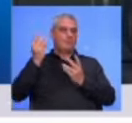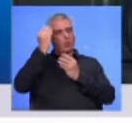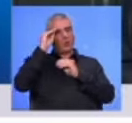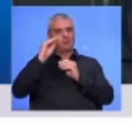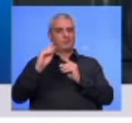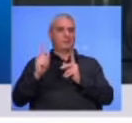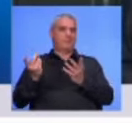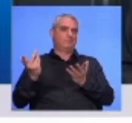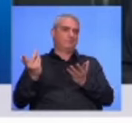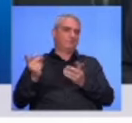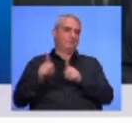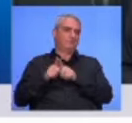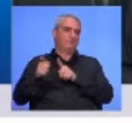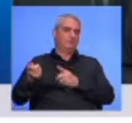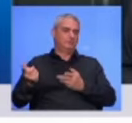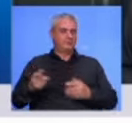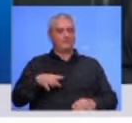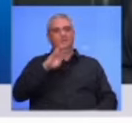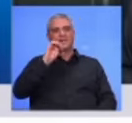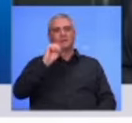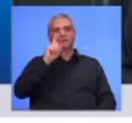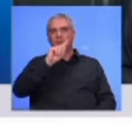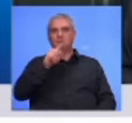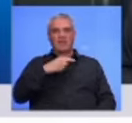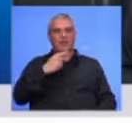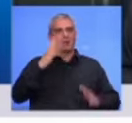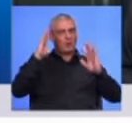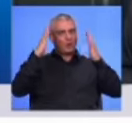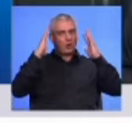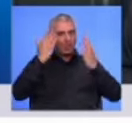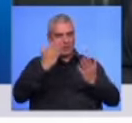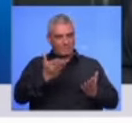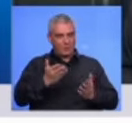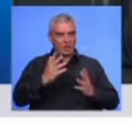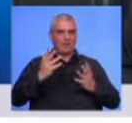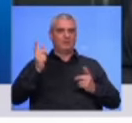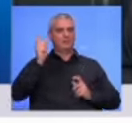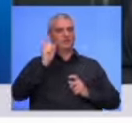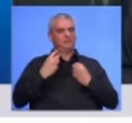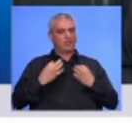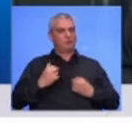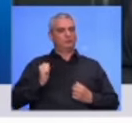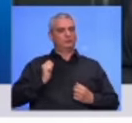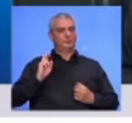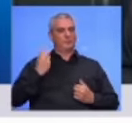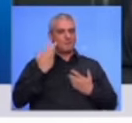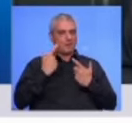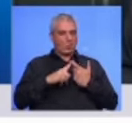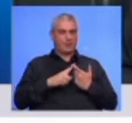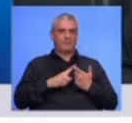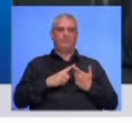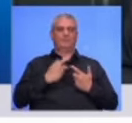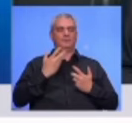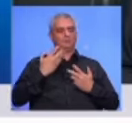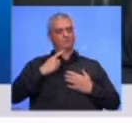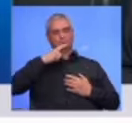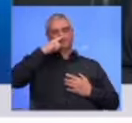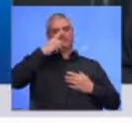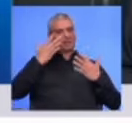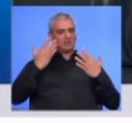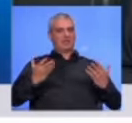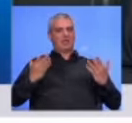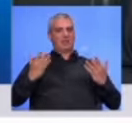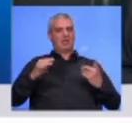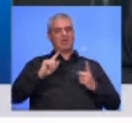כזאת. מנשה זלקה, כל הכבוד לך על האזרחות, על השירות במילואים, תלך בגב זקוף, תהיה